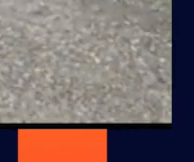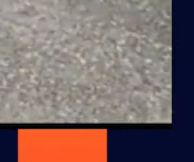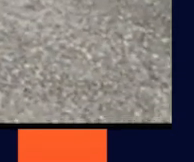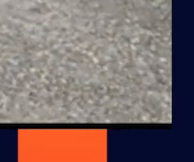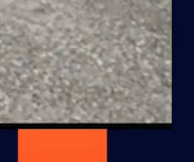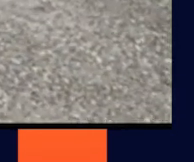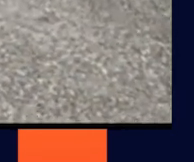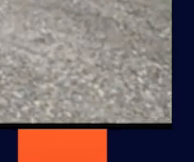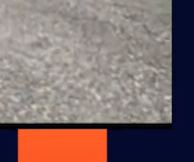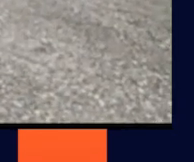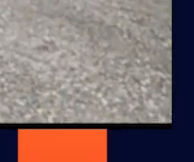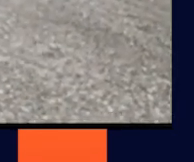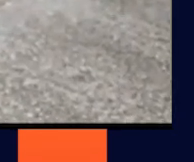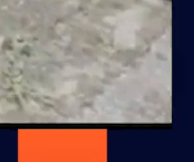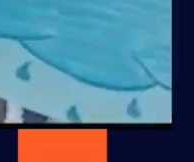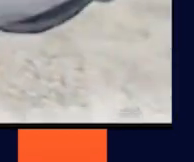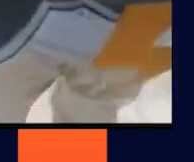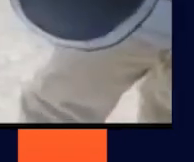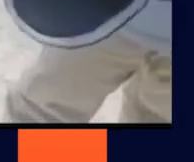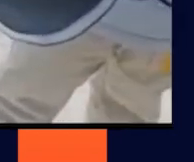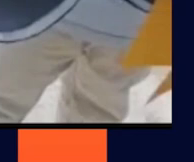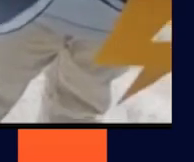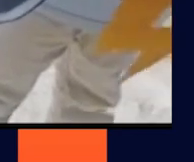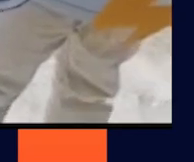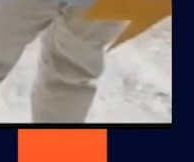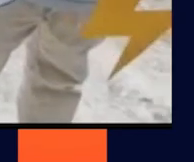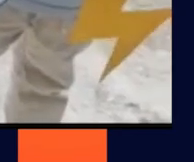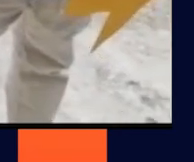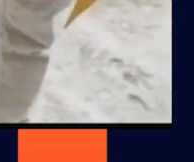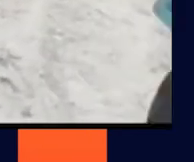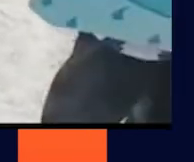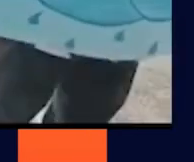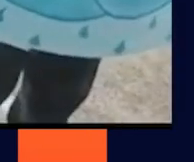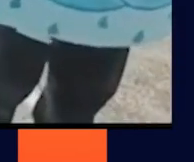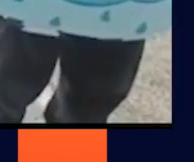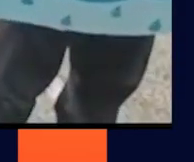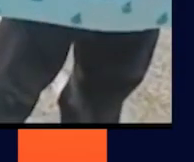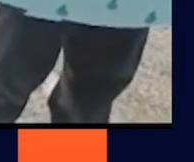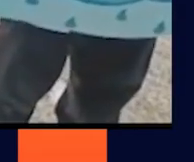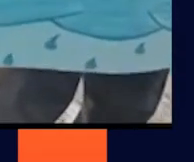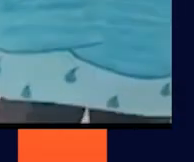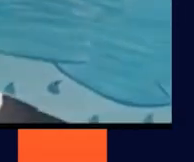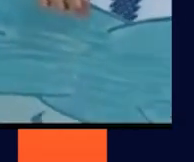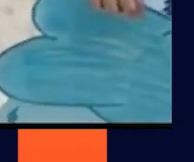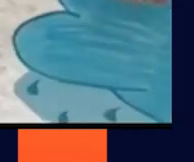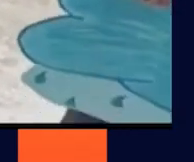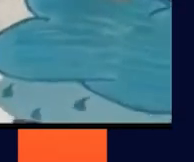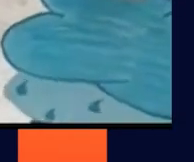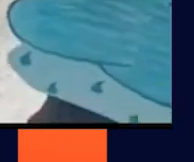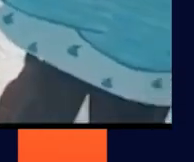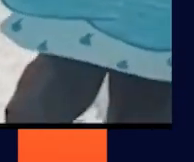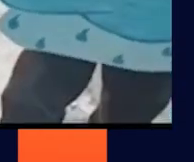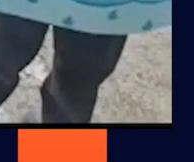itu ada kosong hujan kita ada cuaca mendung kita ada cuaca wiboi